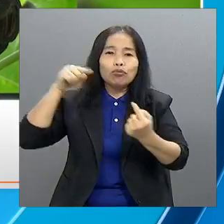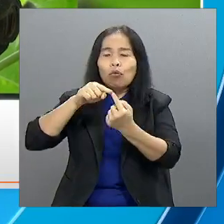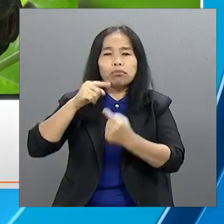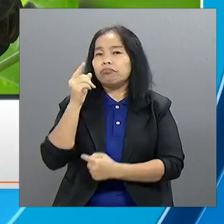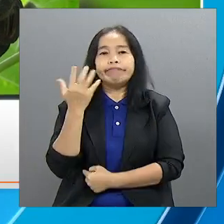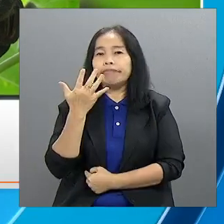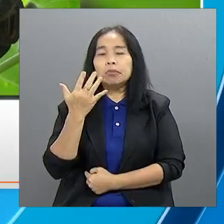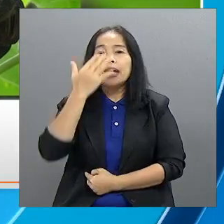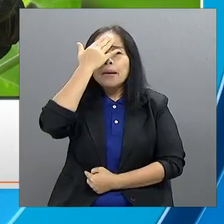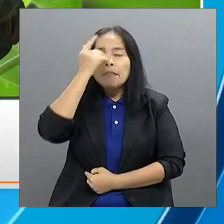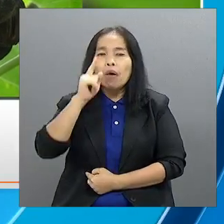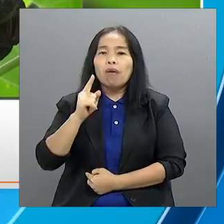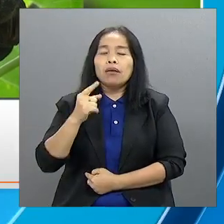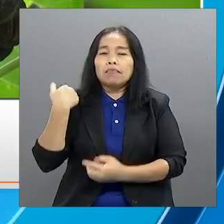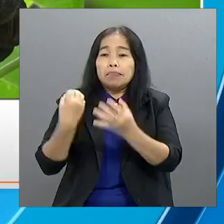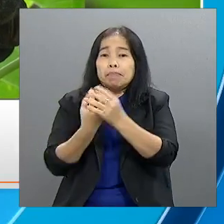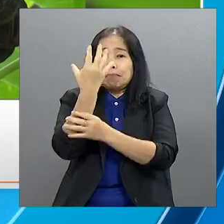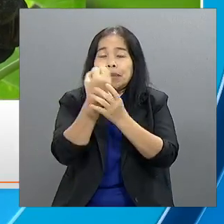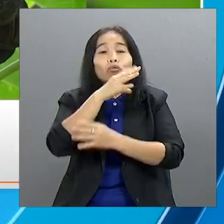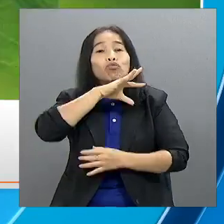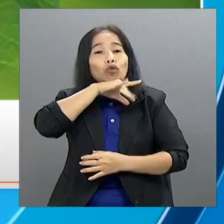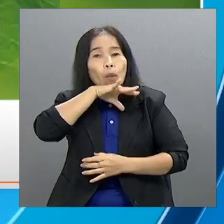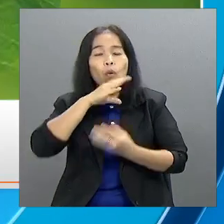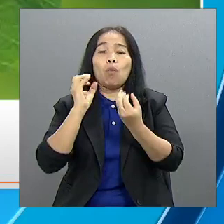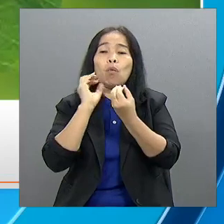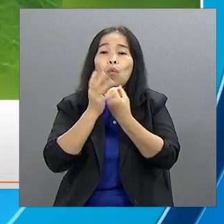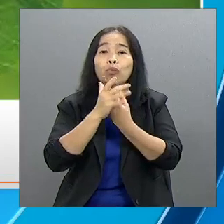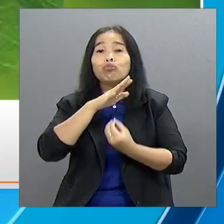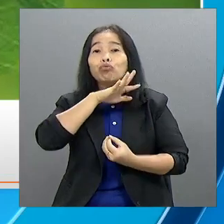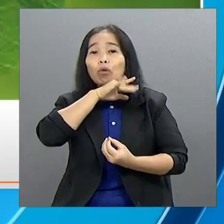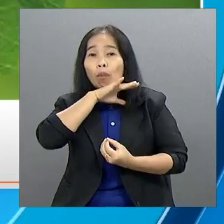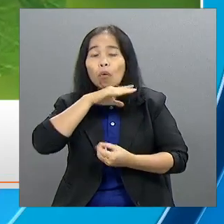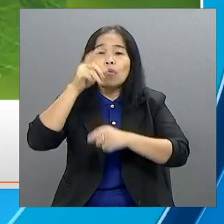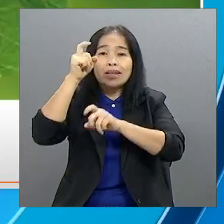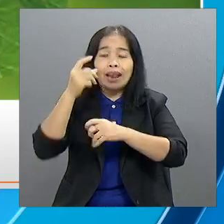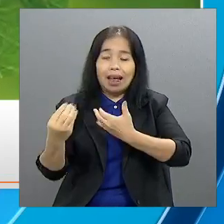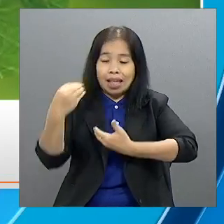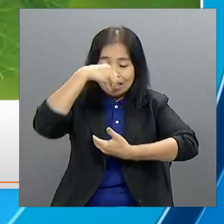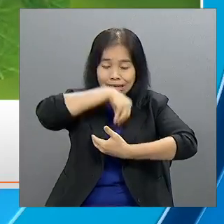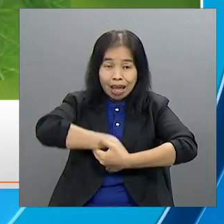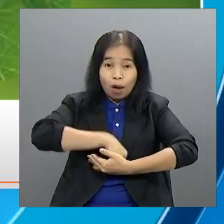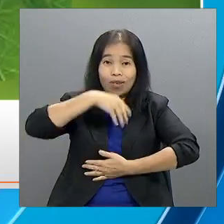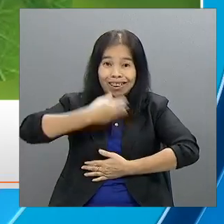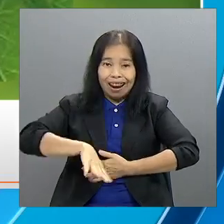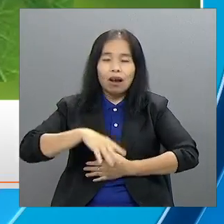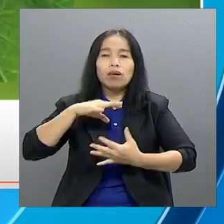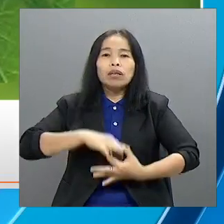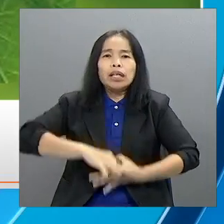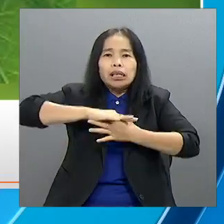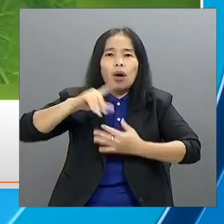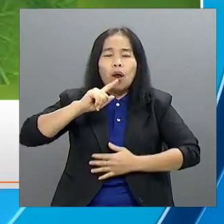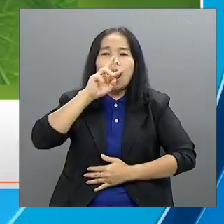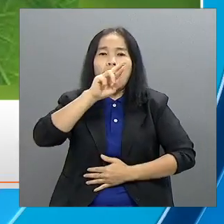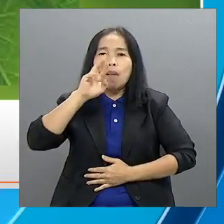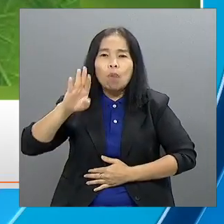ยมันไปเกิดปฏิกิริยาทำกับเซลล์บางส่วนที่มันออกฤทธิ์แล้วเนี่ยพวกนี้เราไปแก้ไม่ค่อยได้